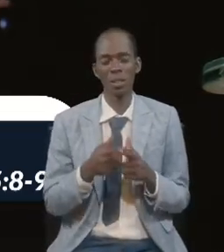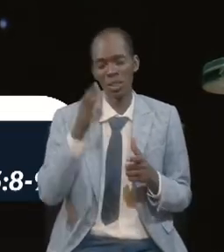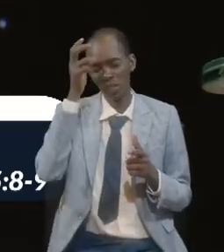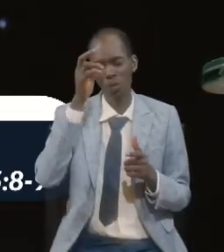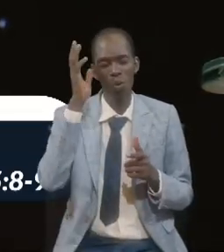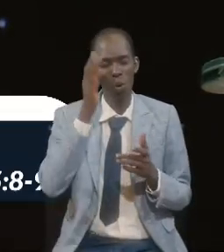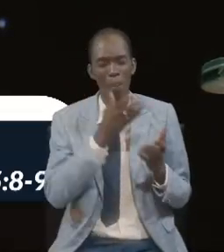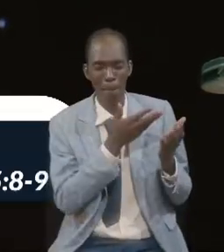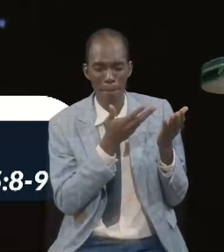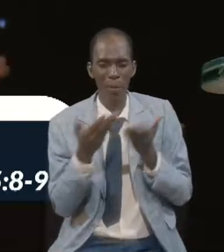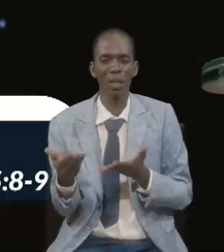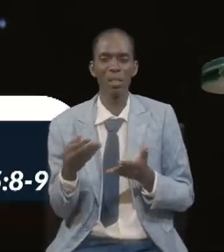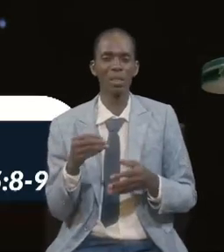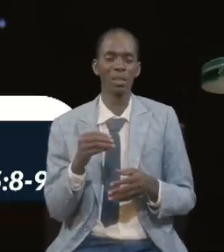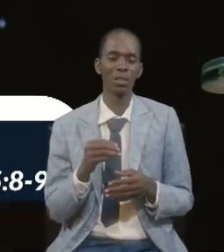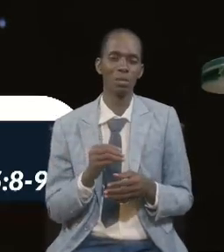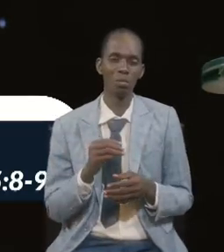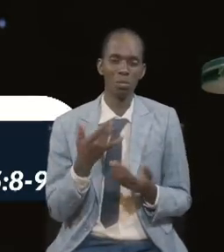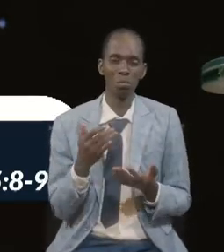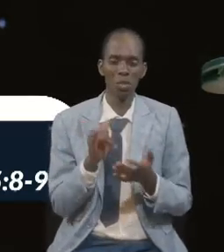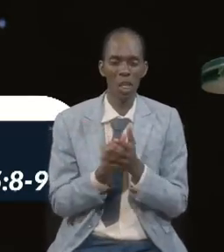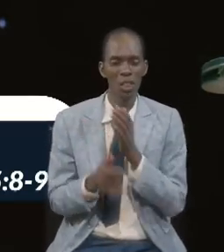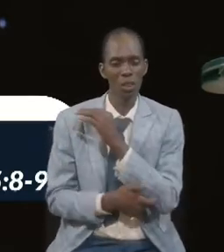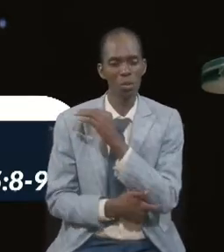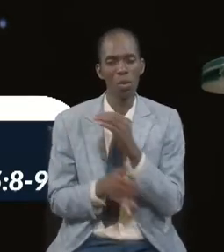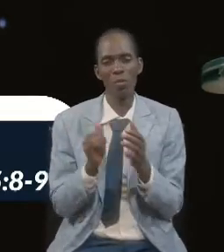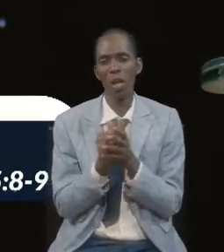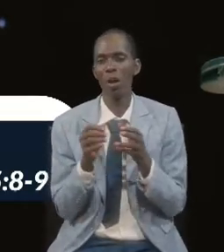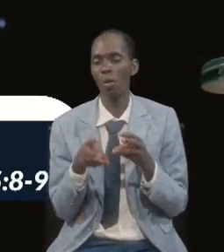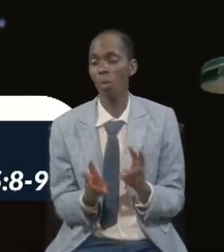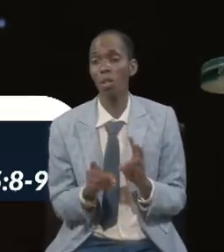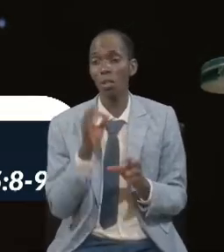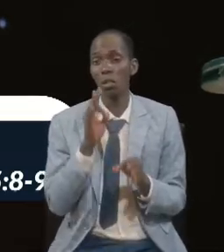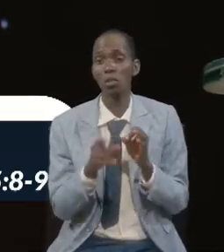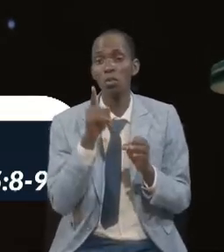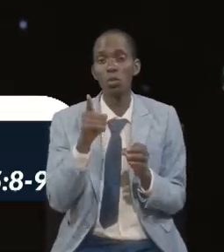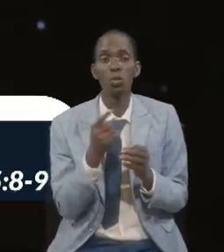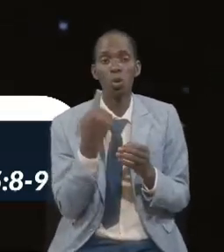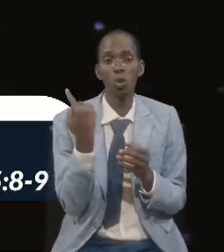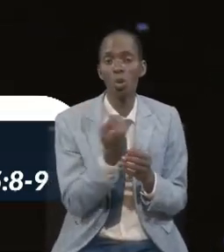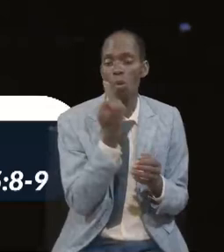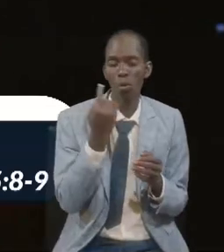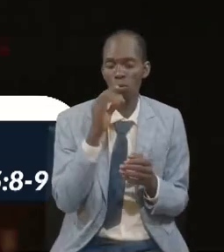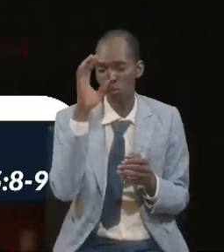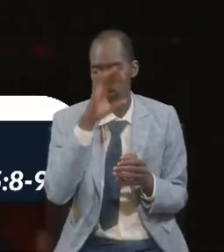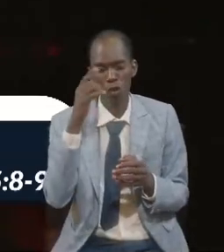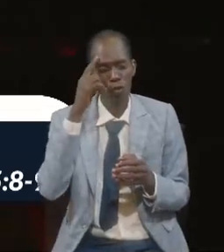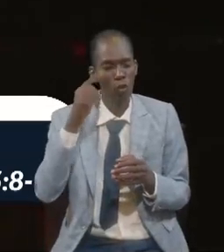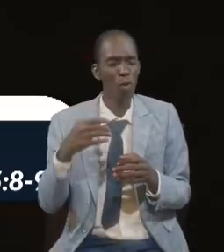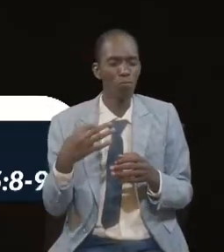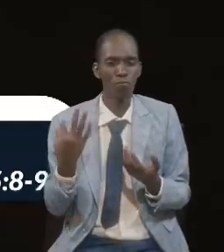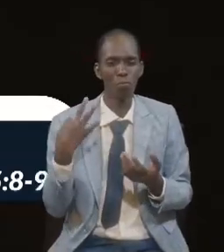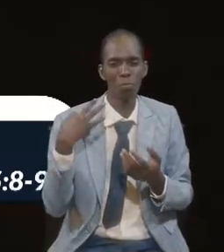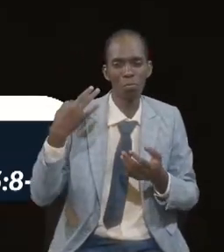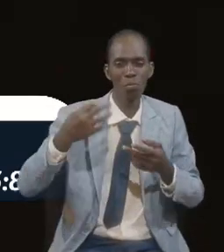pouvoir, il va amener la tentation là-bas. Si vous avez soif de la position, il va amener la tentation de cette manière. Si vous